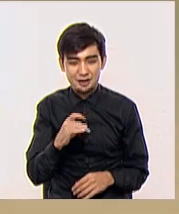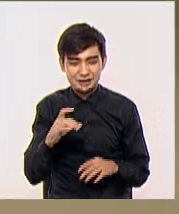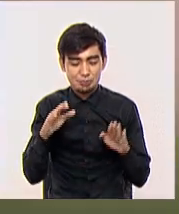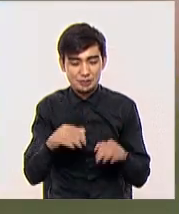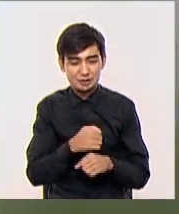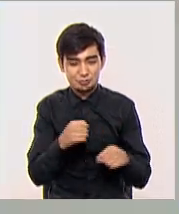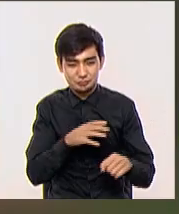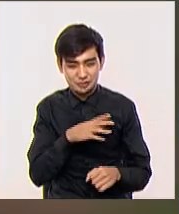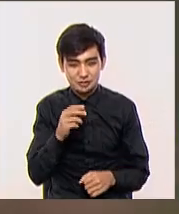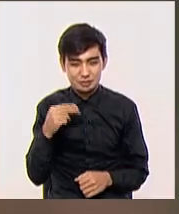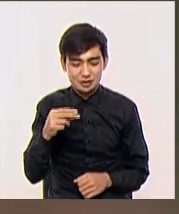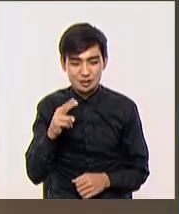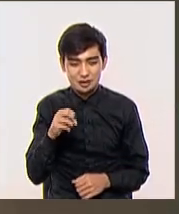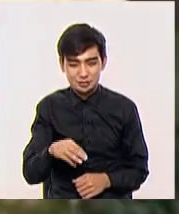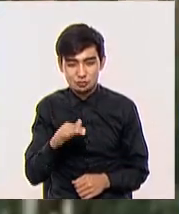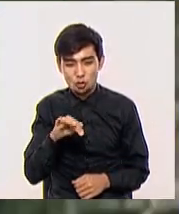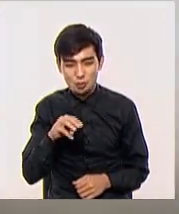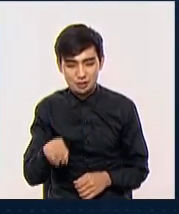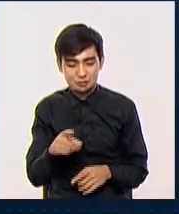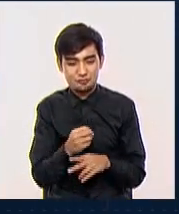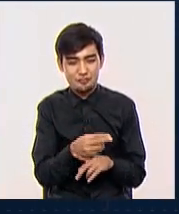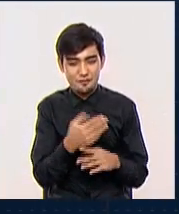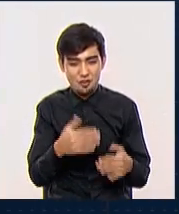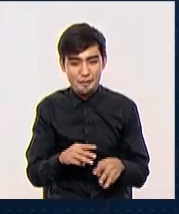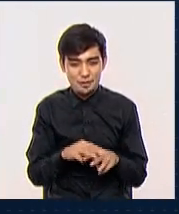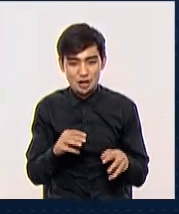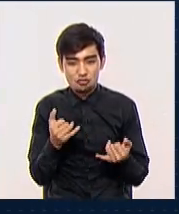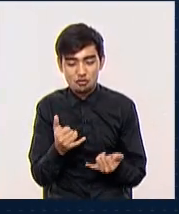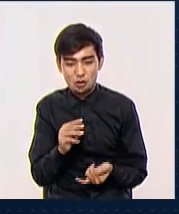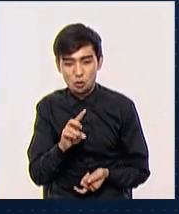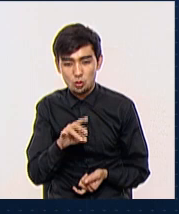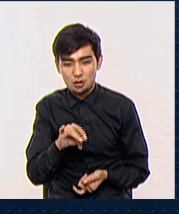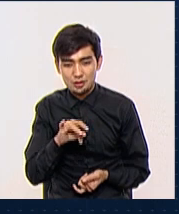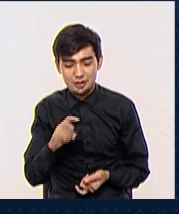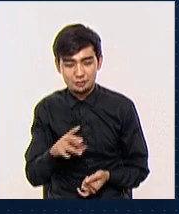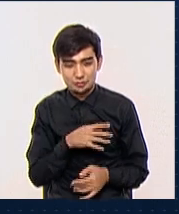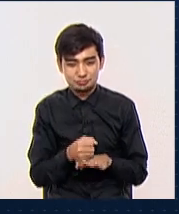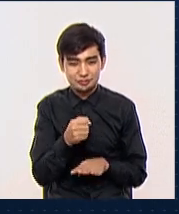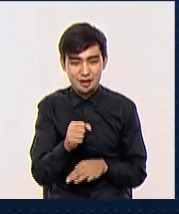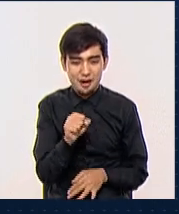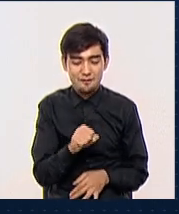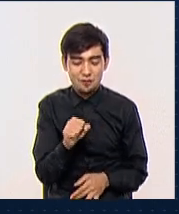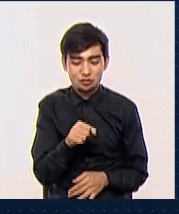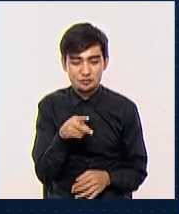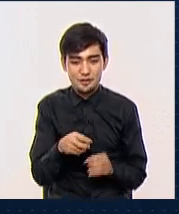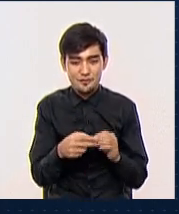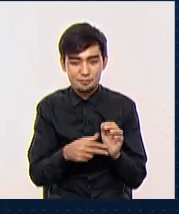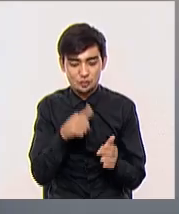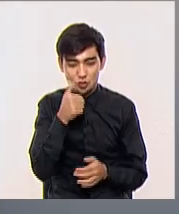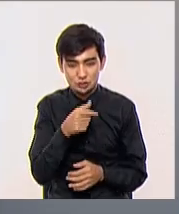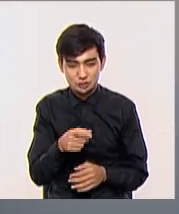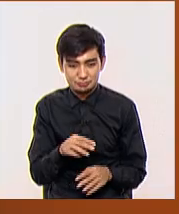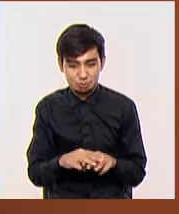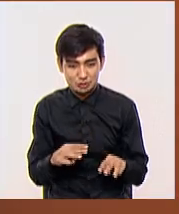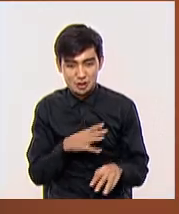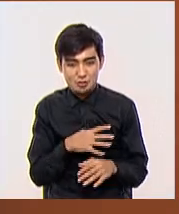Токаев уволил его из состава вооруженных сил. Нынешний министр Нурлан Ермекбаев был назначен на пост в августе 2018 года.